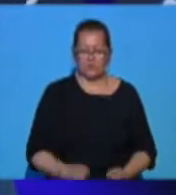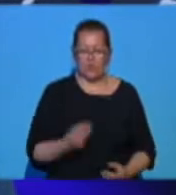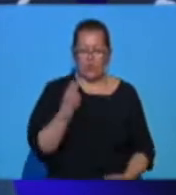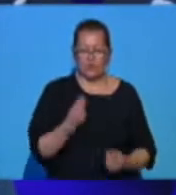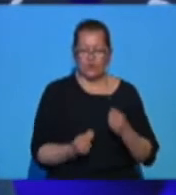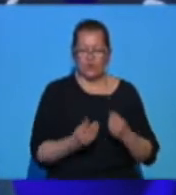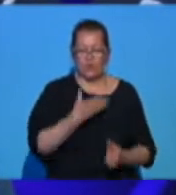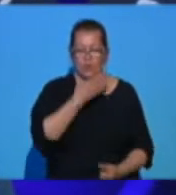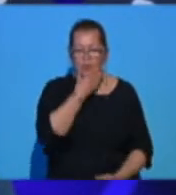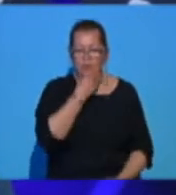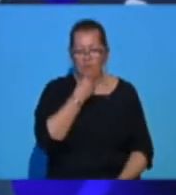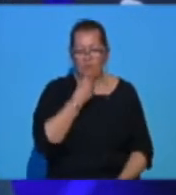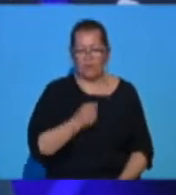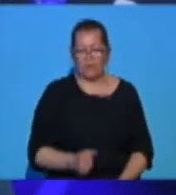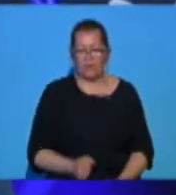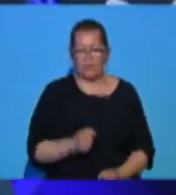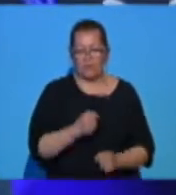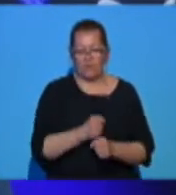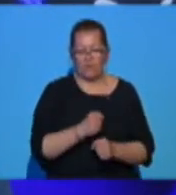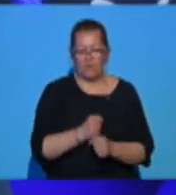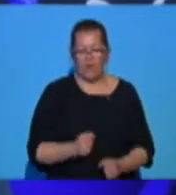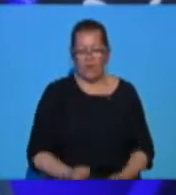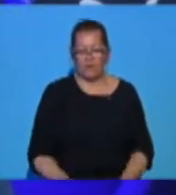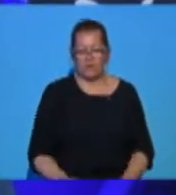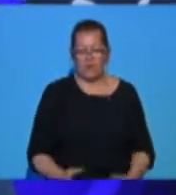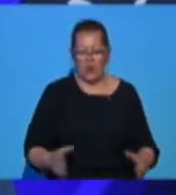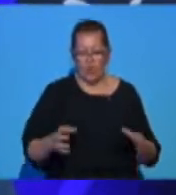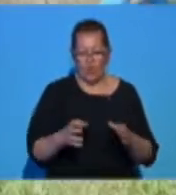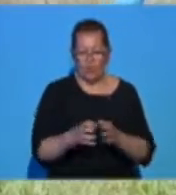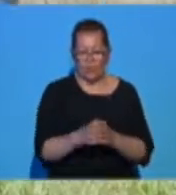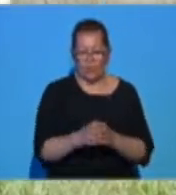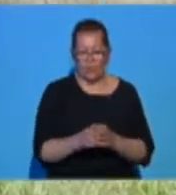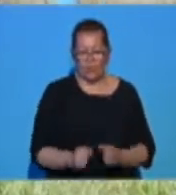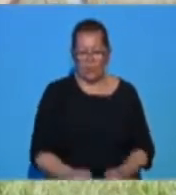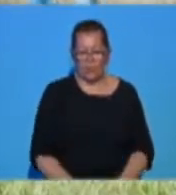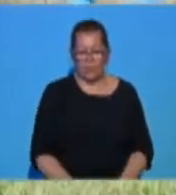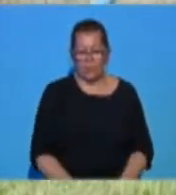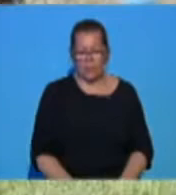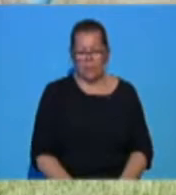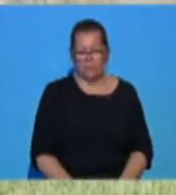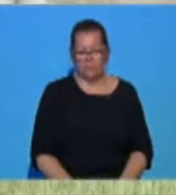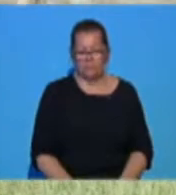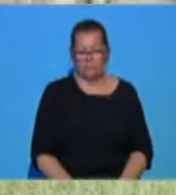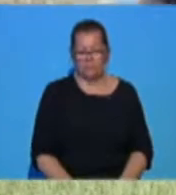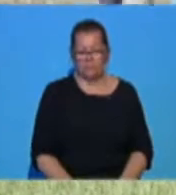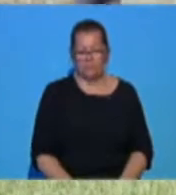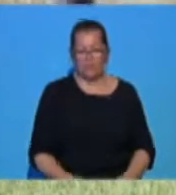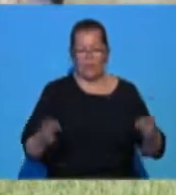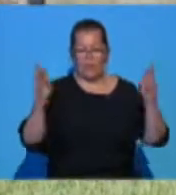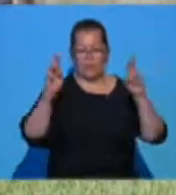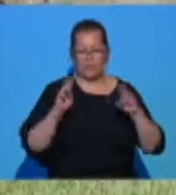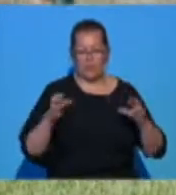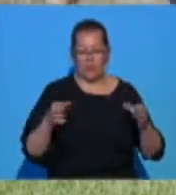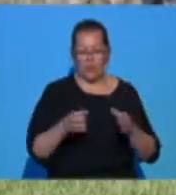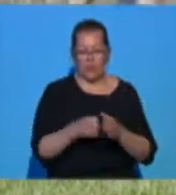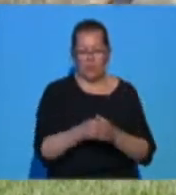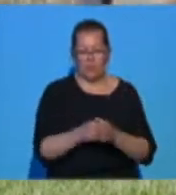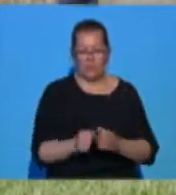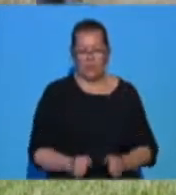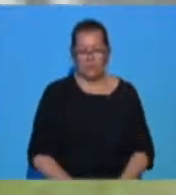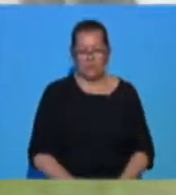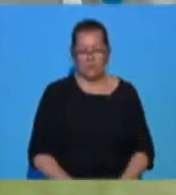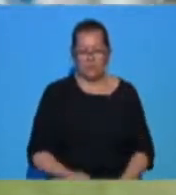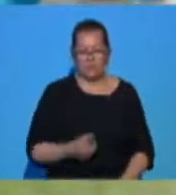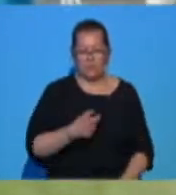noi vom alcătui o echipă competitivă și sper eu o echipă care să